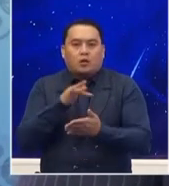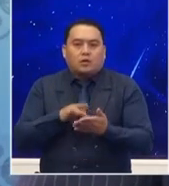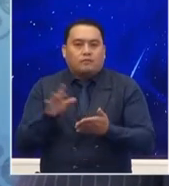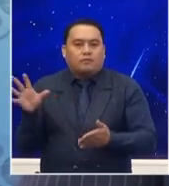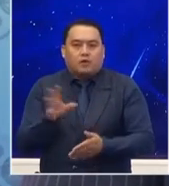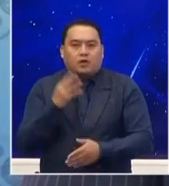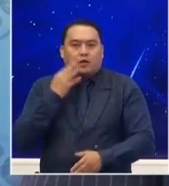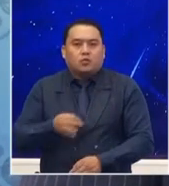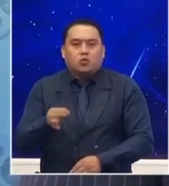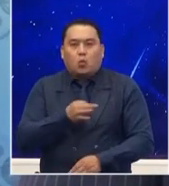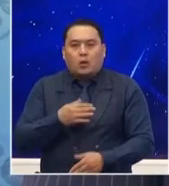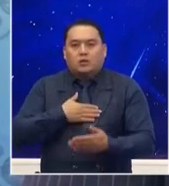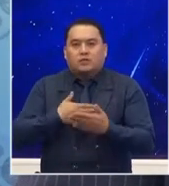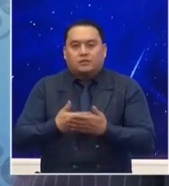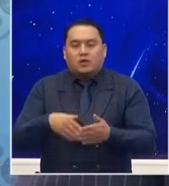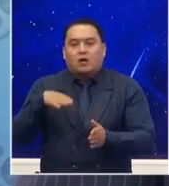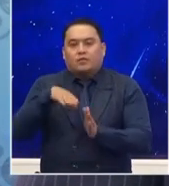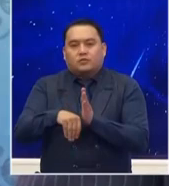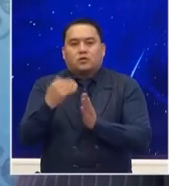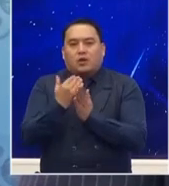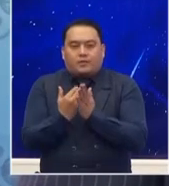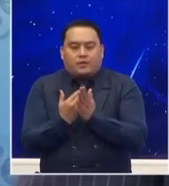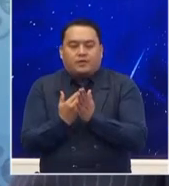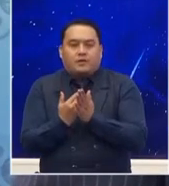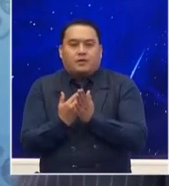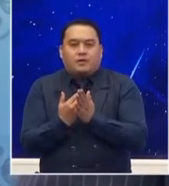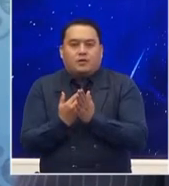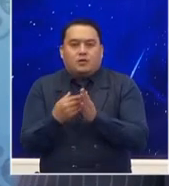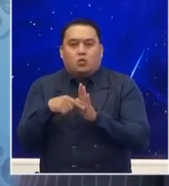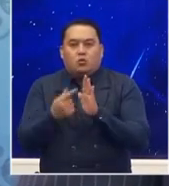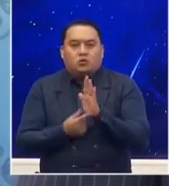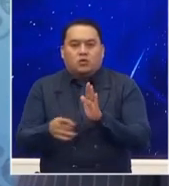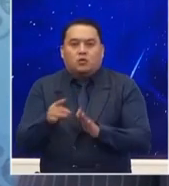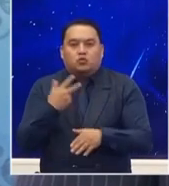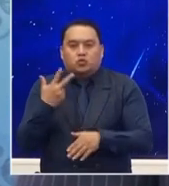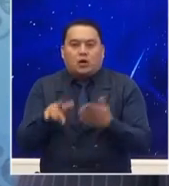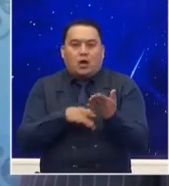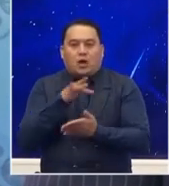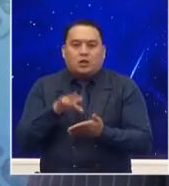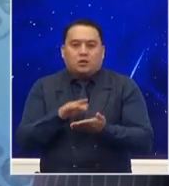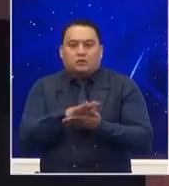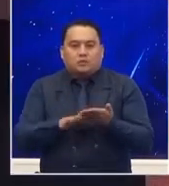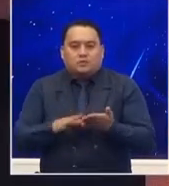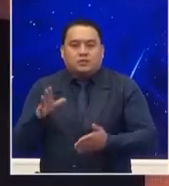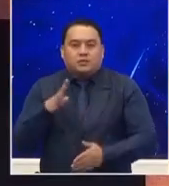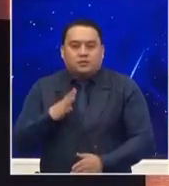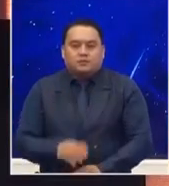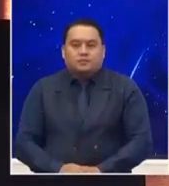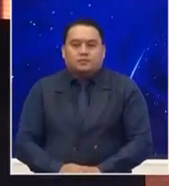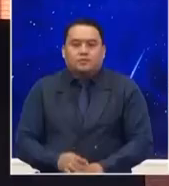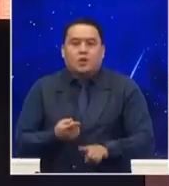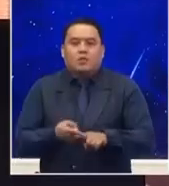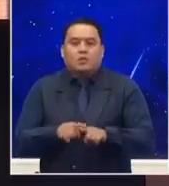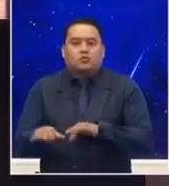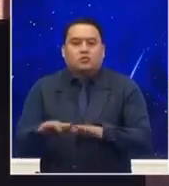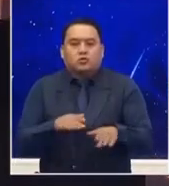барлық Алматы облысының еріктілері, оның ішінде жаңағындай 17 аудан, 3 қаладан да өтінімдер берілді. Жалпы аталмыш шараны